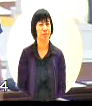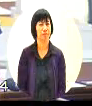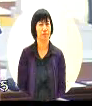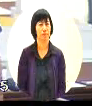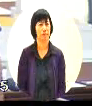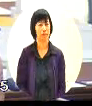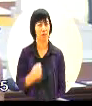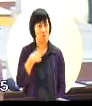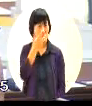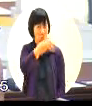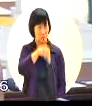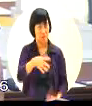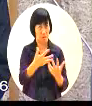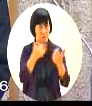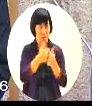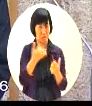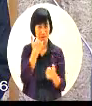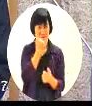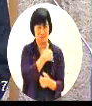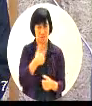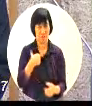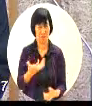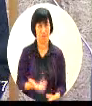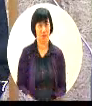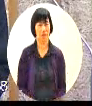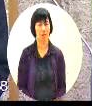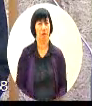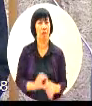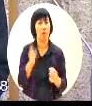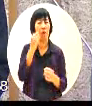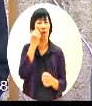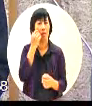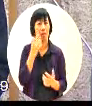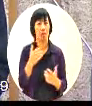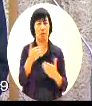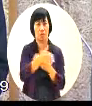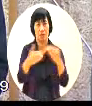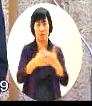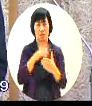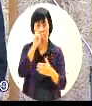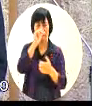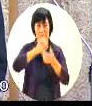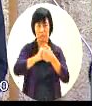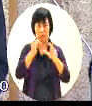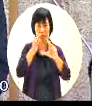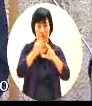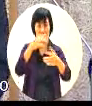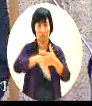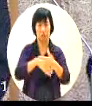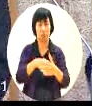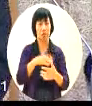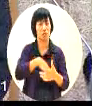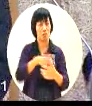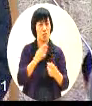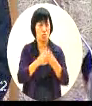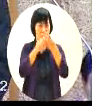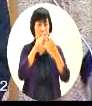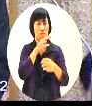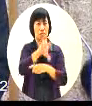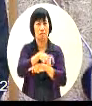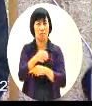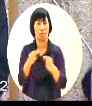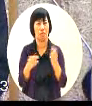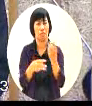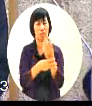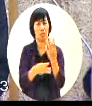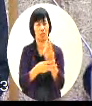较可能。 这一条就是讲咱的迄个交流道特定区内面吼。当然，起码拢是农业区啦。啊，坦白讲，来